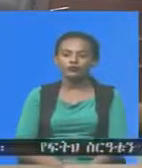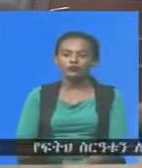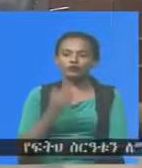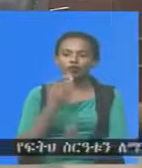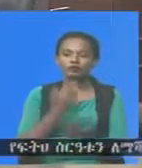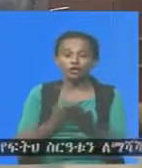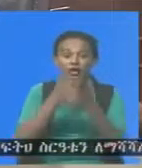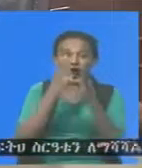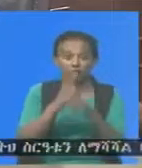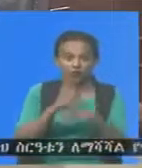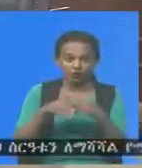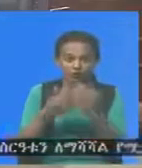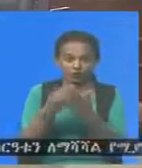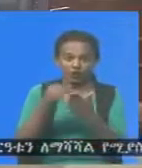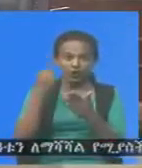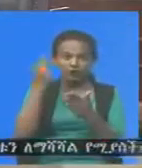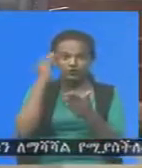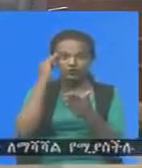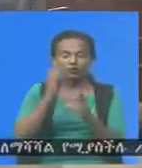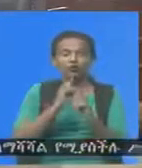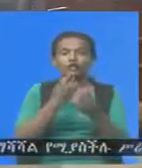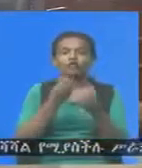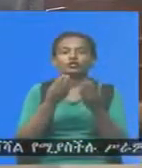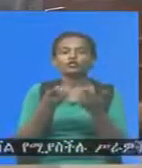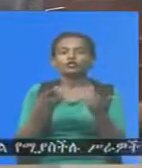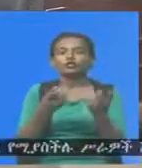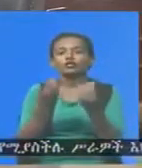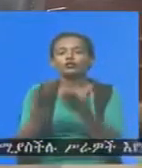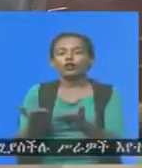አመሰግናለሁ ክቡር ጠቅላይ ሚኒስትር ምላሽ እንዲሰጡ እድል ሰጣለሁ።